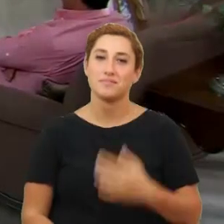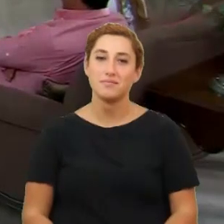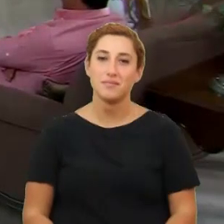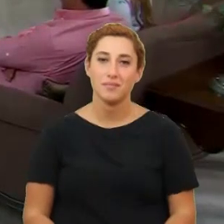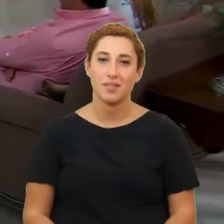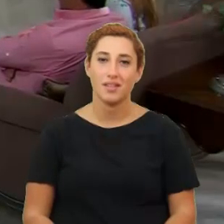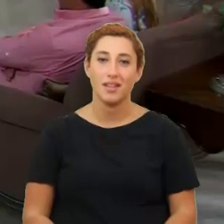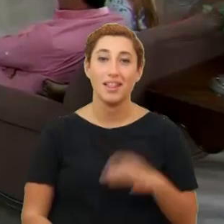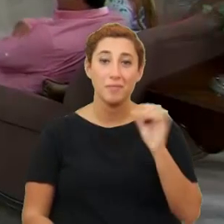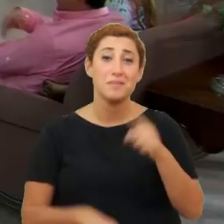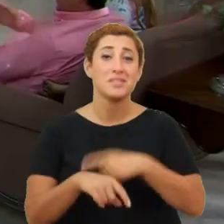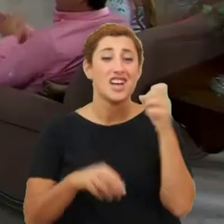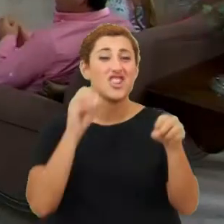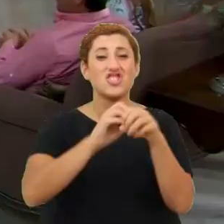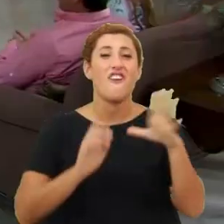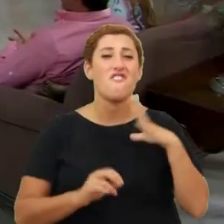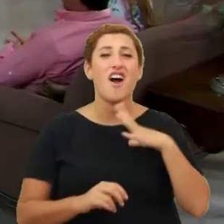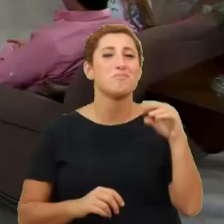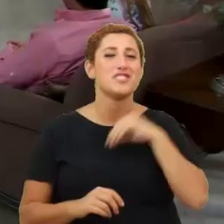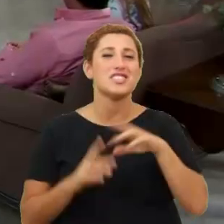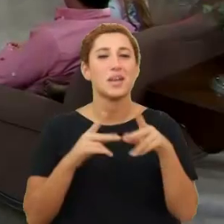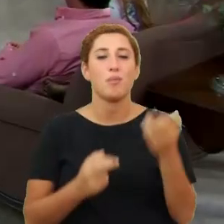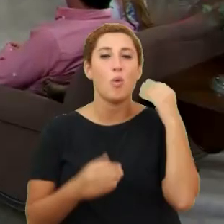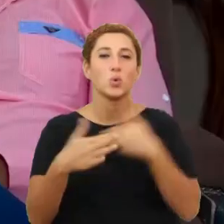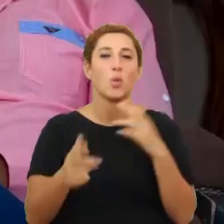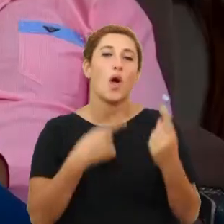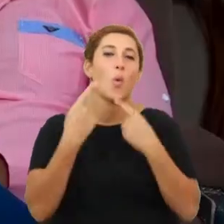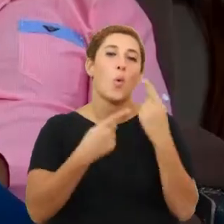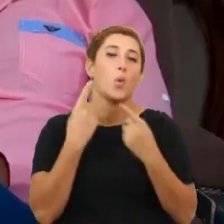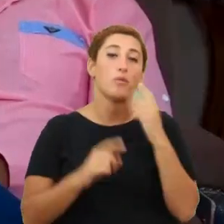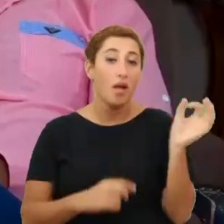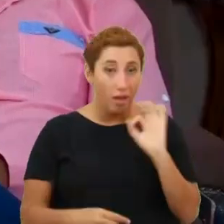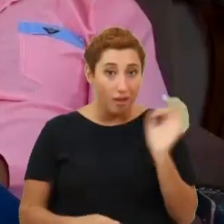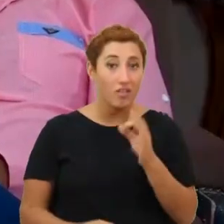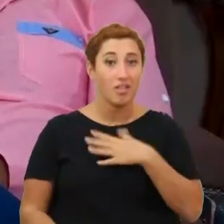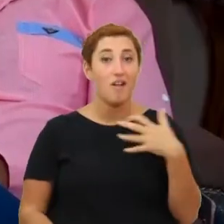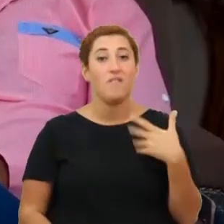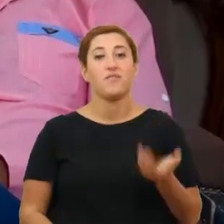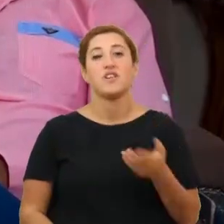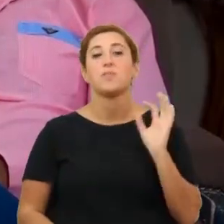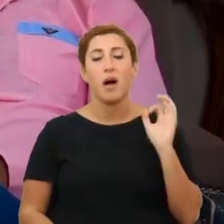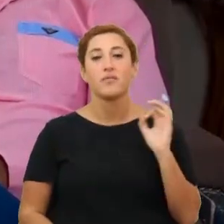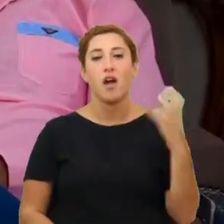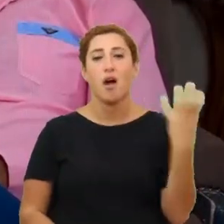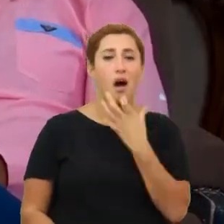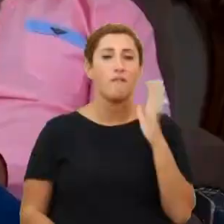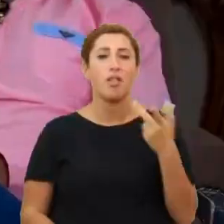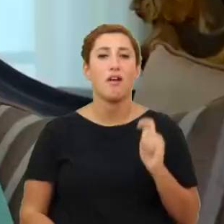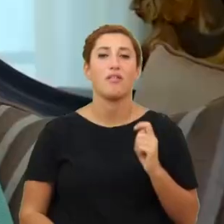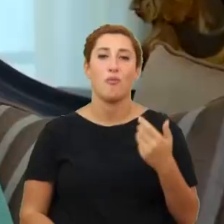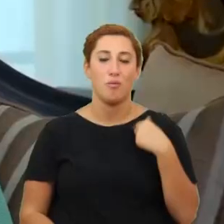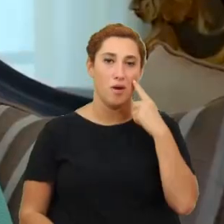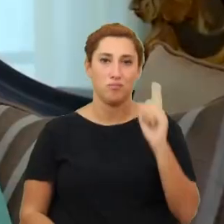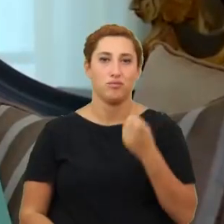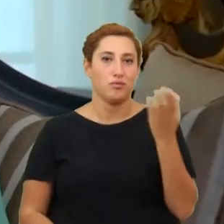Ay, demek bir saat içeride sen varsın diye boş odaya konuşmuş ha? Aynen öyle anişkocuğum. Hatta türkü falan söylüyordu